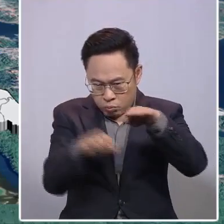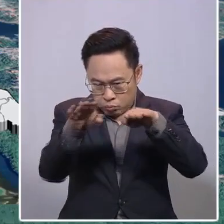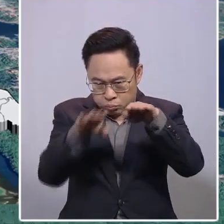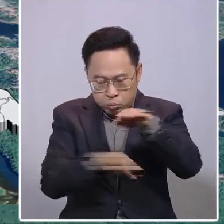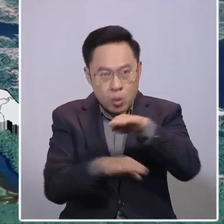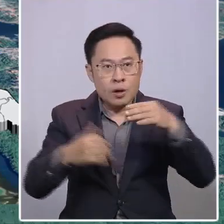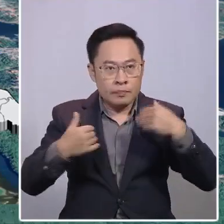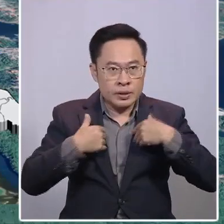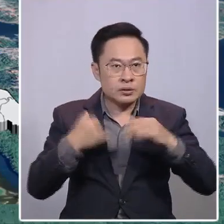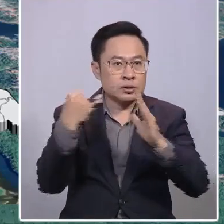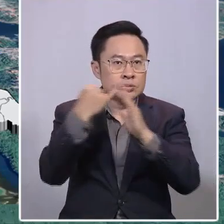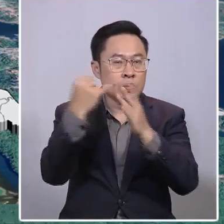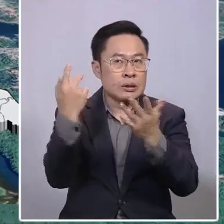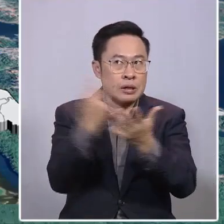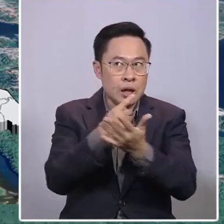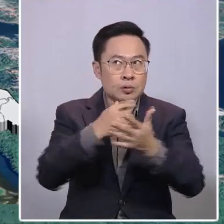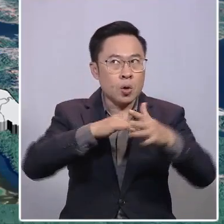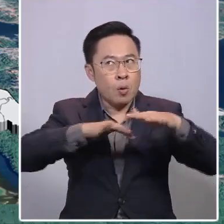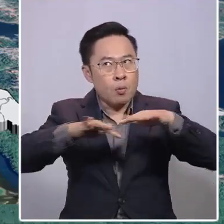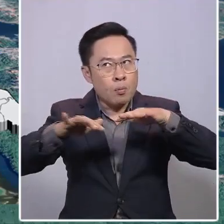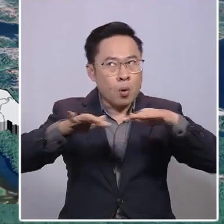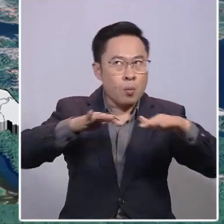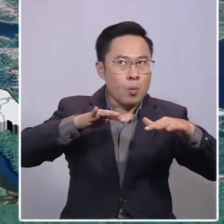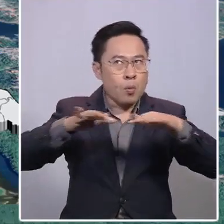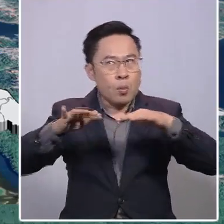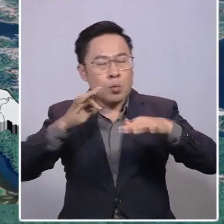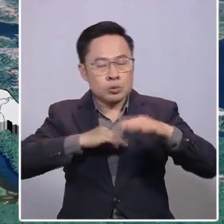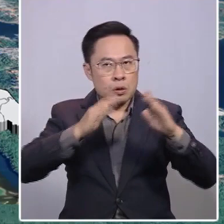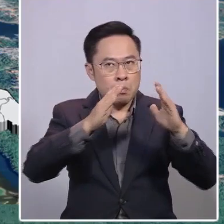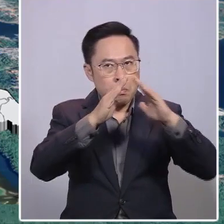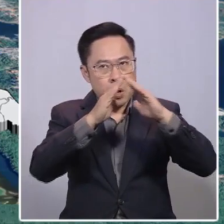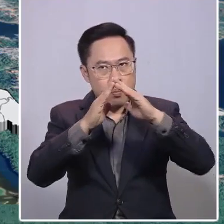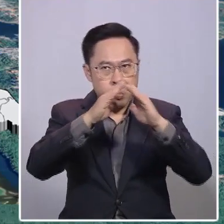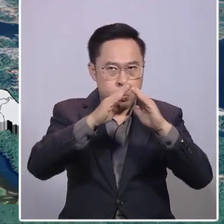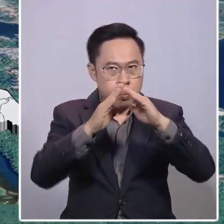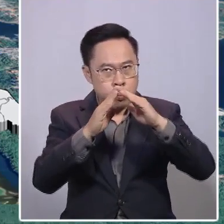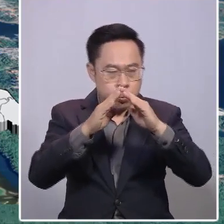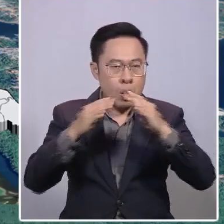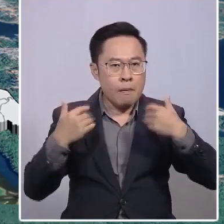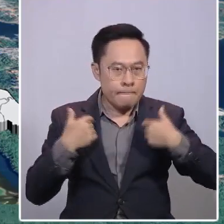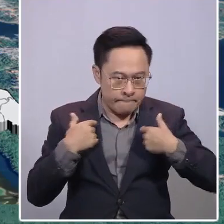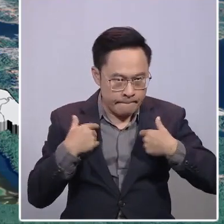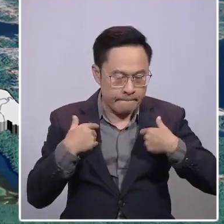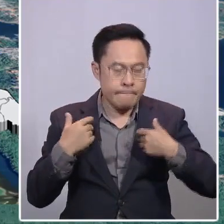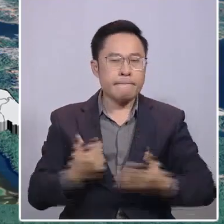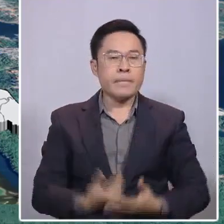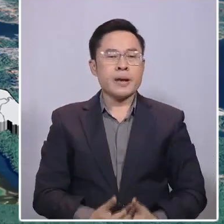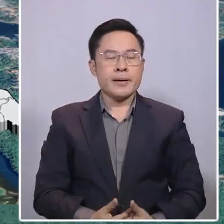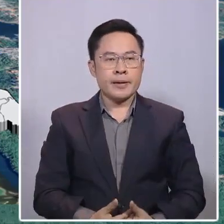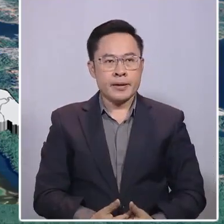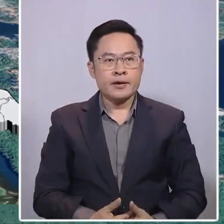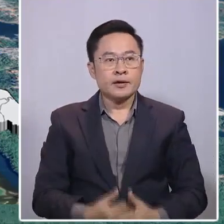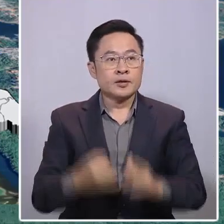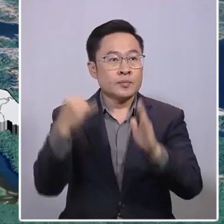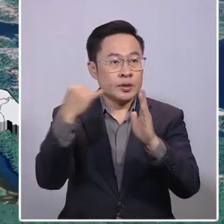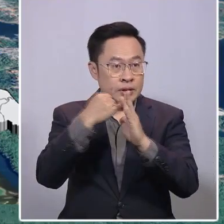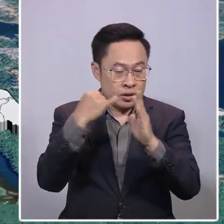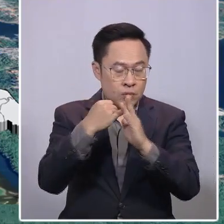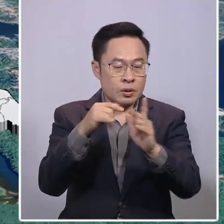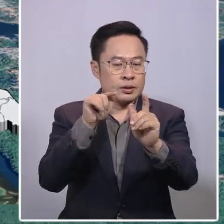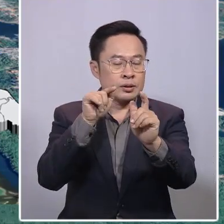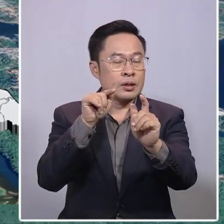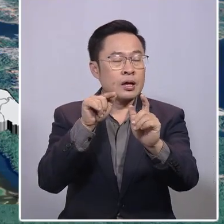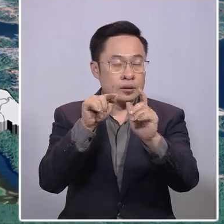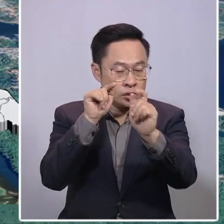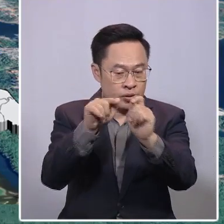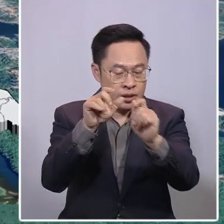จังหวัดกาญจนบุรีเลยนะครับซึ่งในพื้นที่ของสังขละบุรีซึ่งเป็นพื้นที่ที่สัมผัสแรงสั่นสะเทือนได้มากที่สุดนะครับพี่น้องประชาช